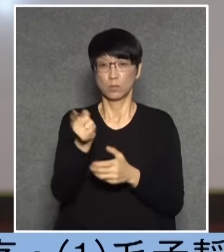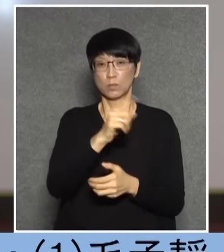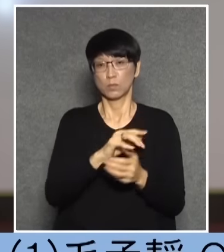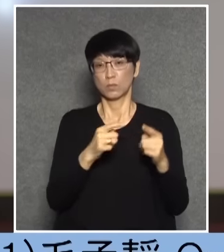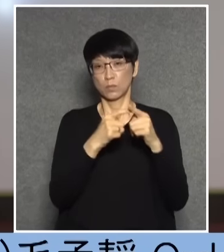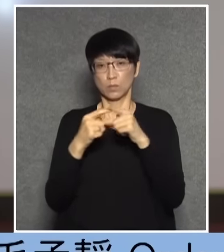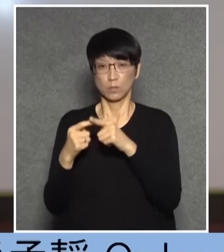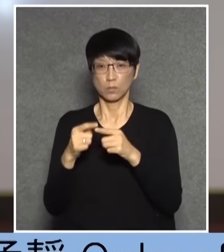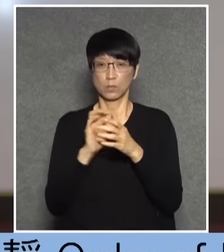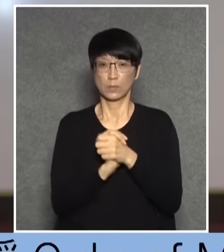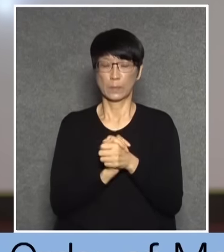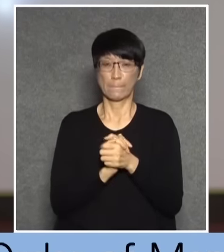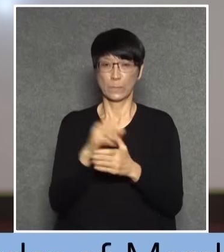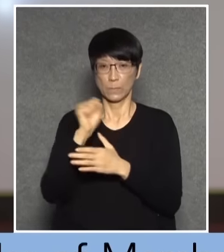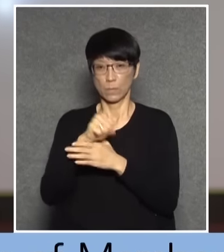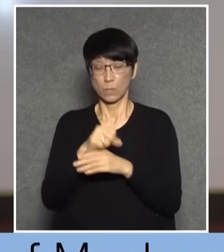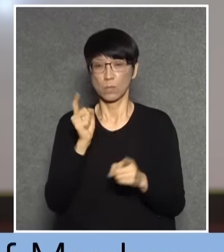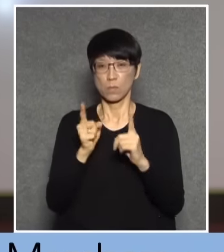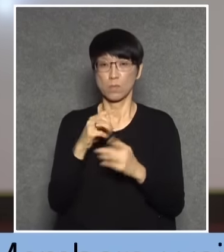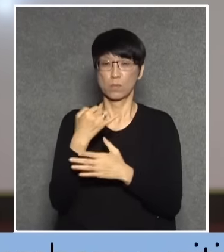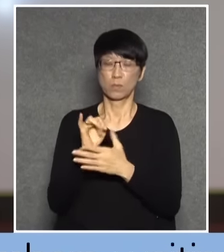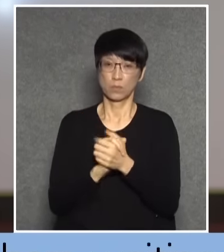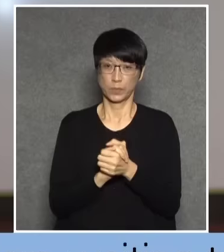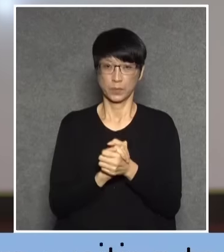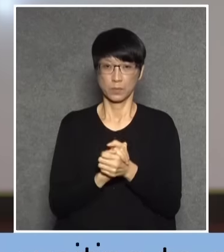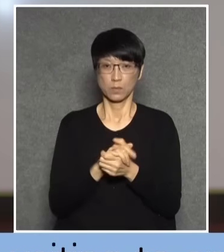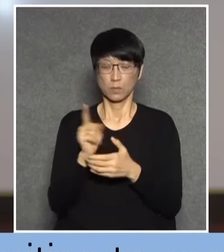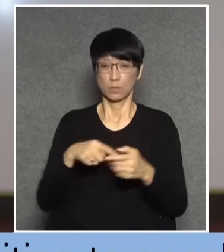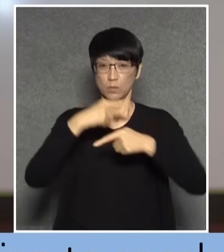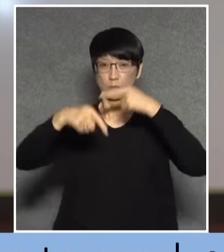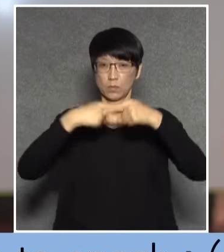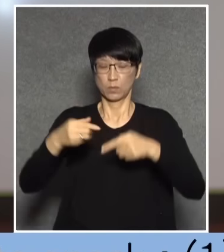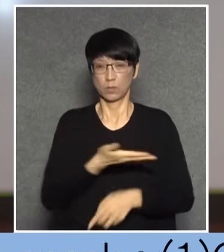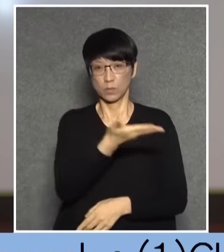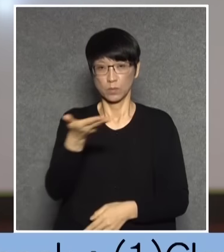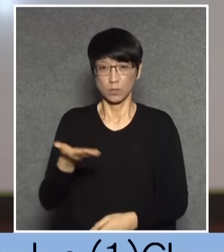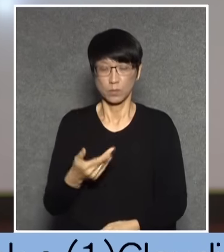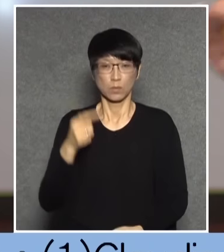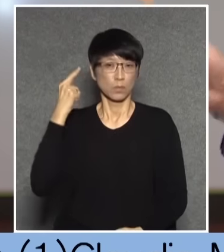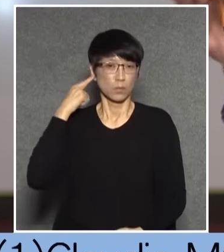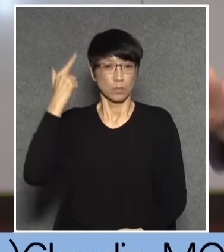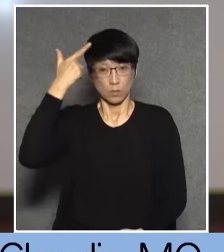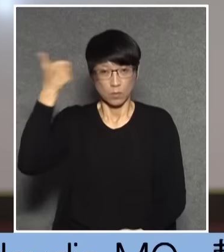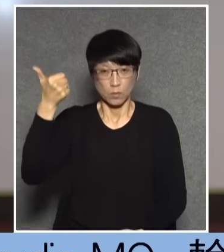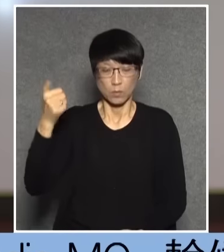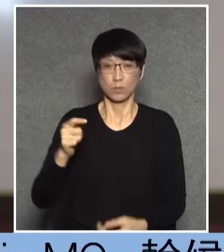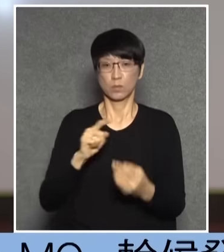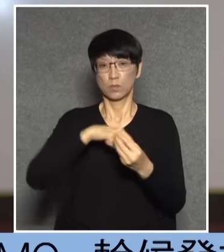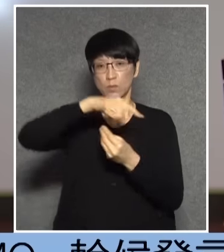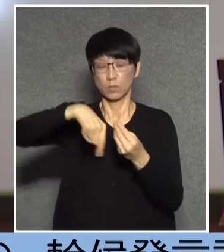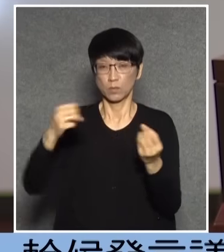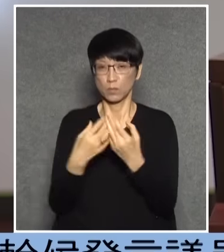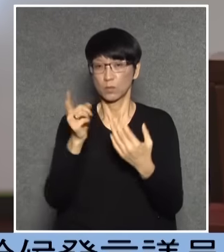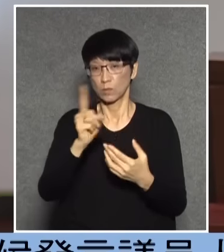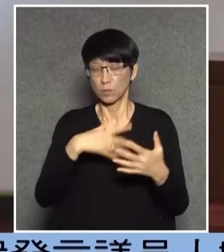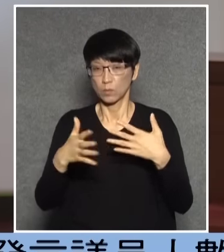你唔好佢理佢同唔同意你嘅立場咧，起碼通過呢啲辯論，即係大家耳聰目明咁知道而家我哋周圍發生咩事，係咪？